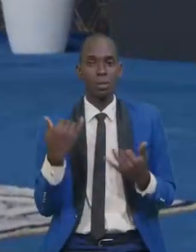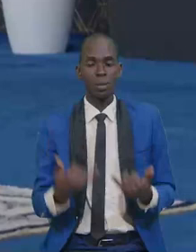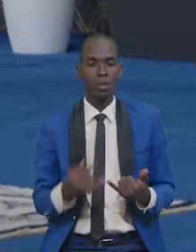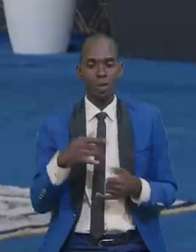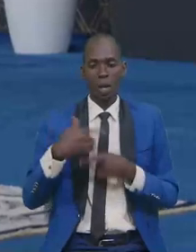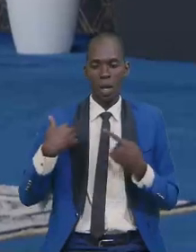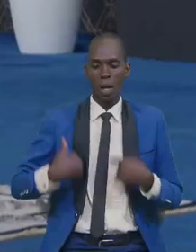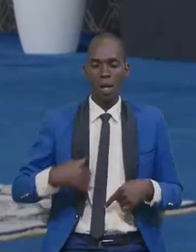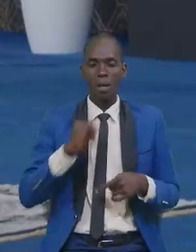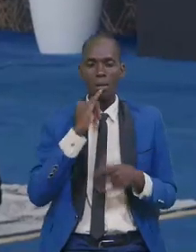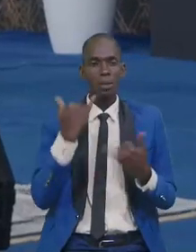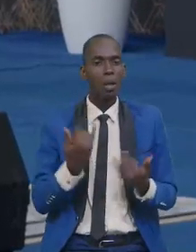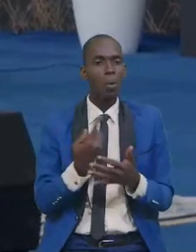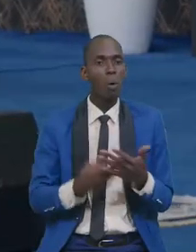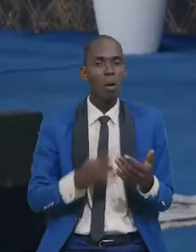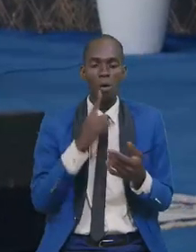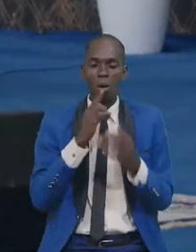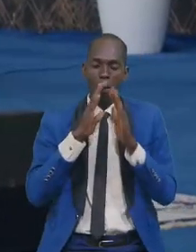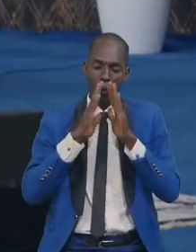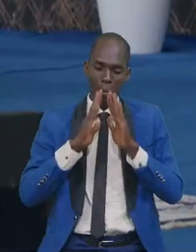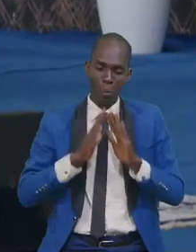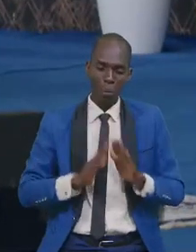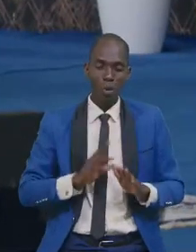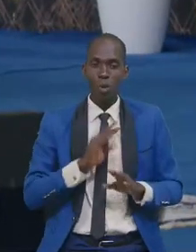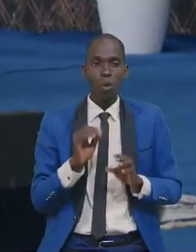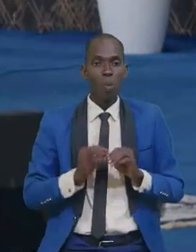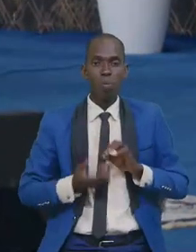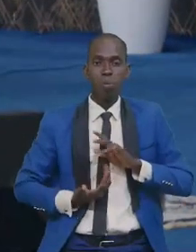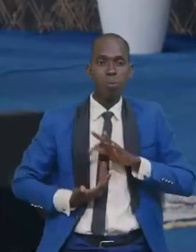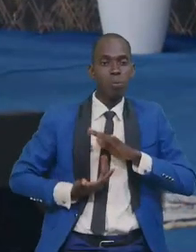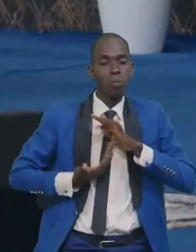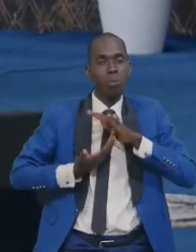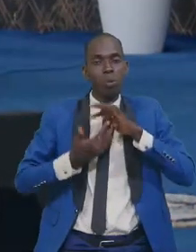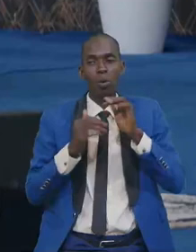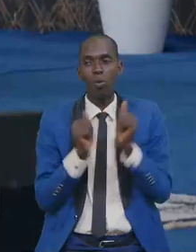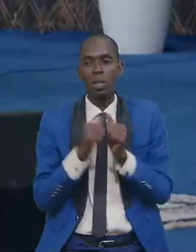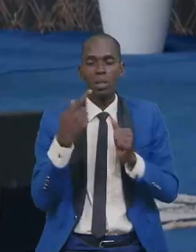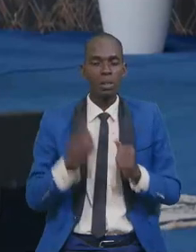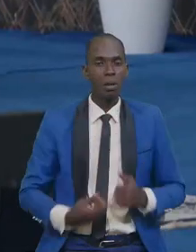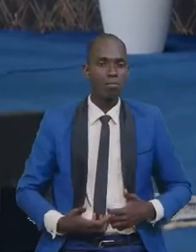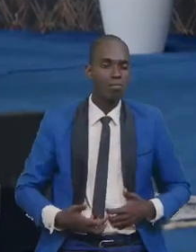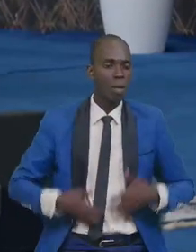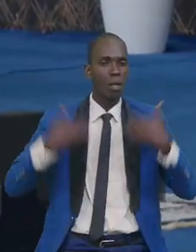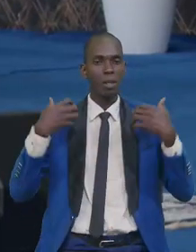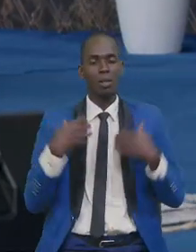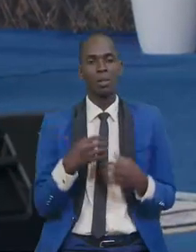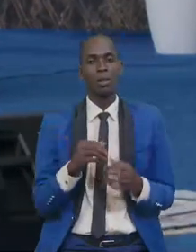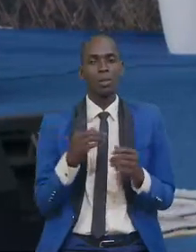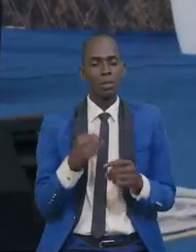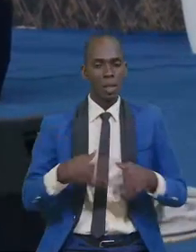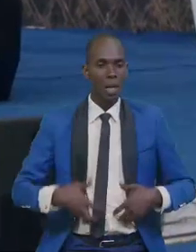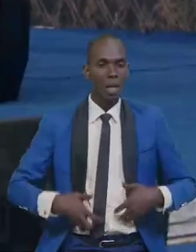calme, il n'y a plus de chaleur dedans. Ton cœur ne brûle plus avec le feu de la colère.